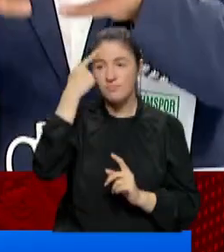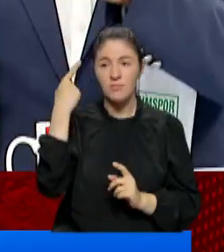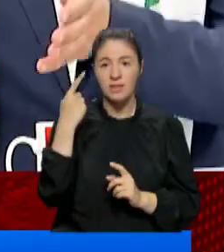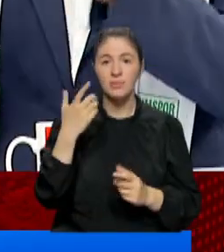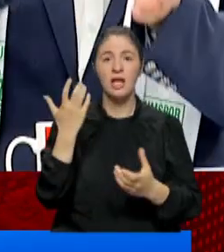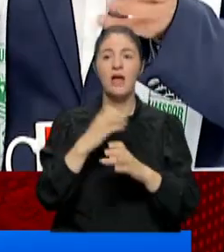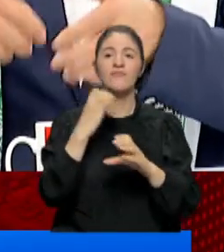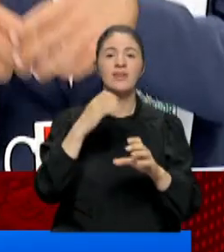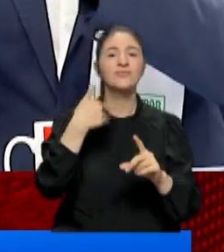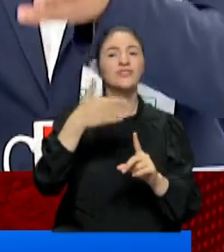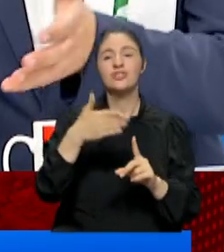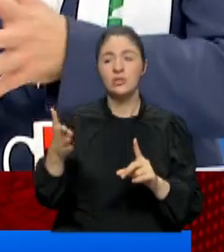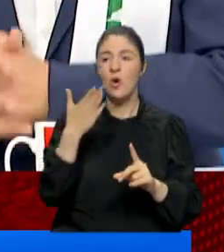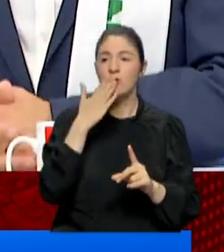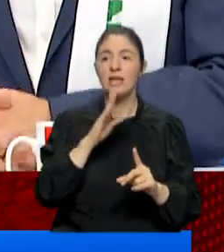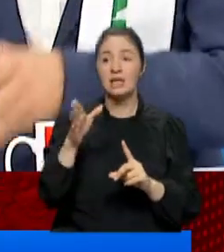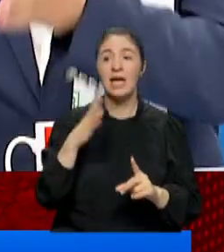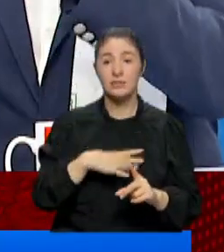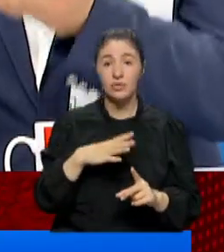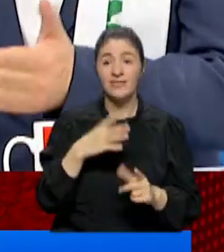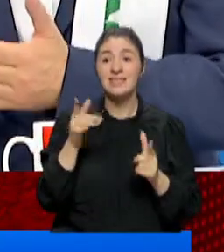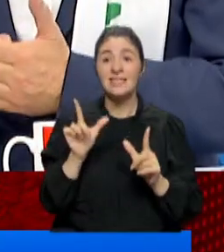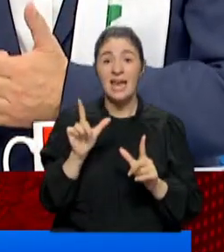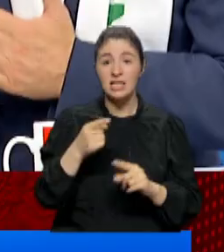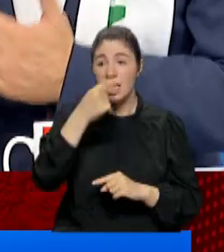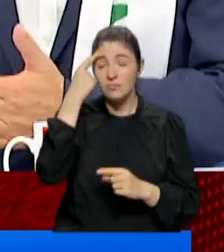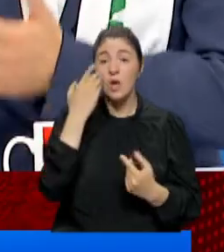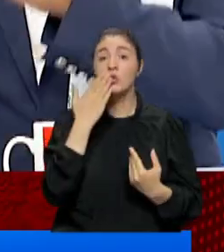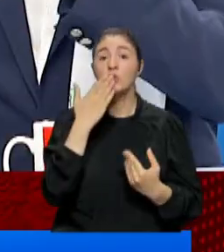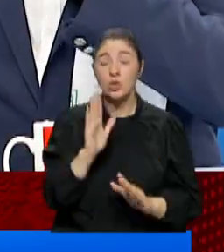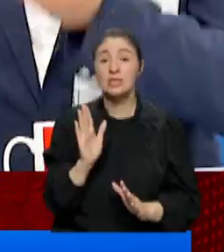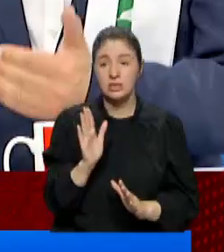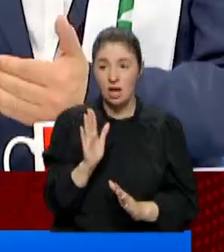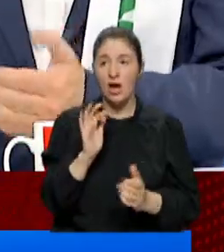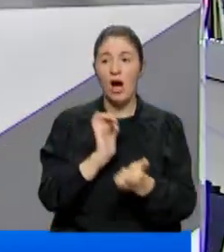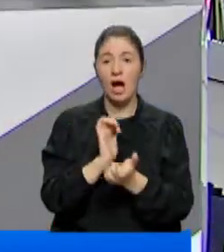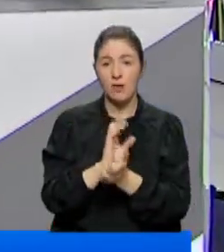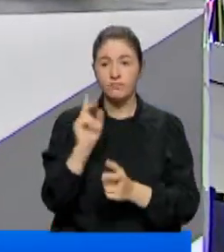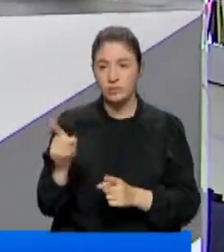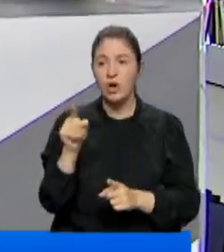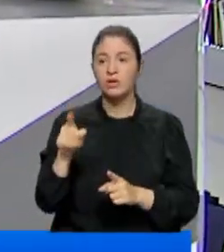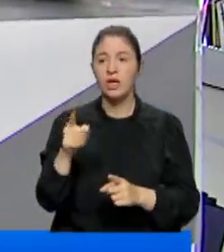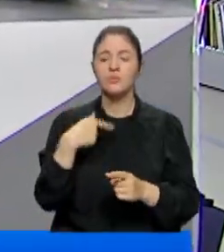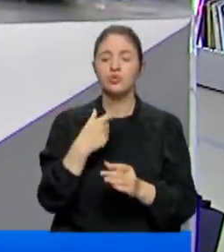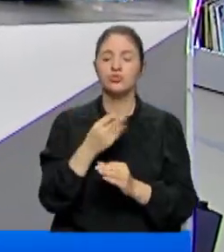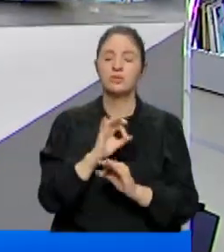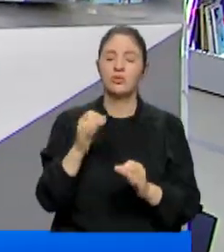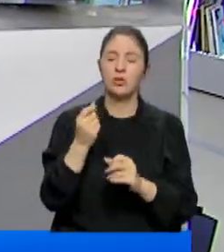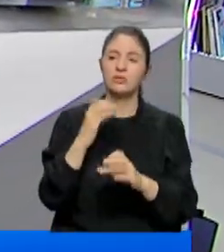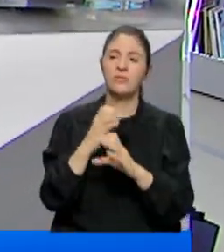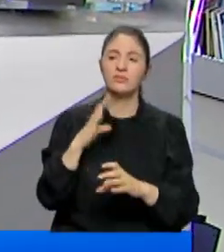imkanlarıyla, yani taşımalı dışında kendi imkanlarıyla okula gitmek istiyorlar ve gerekli imkanları yoksa ailelerinin, onları da biz ücretsiz olarak